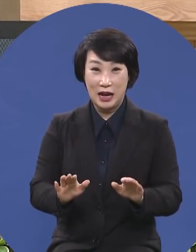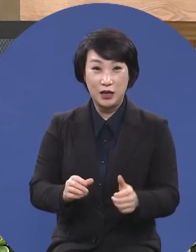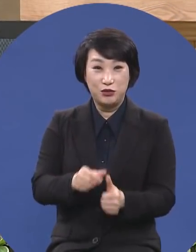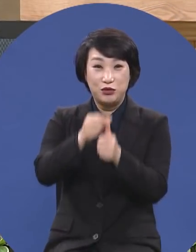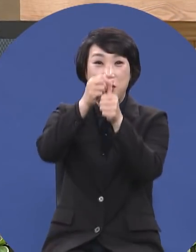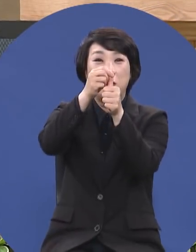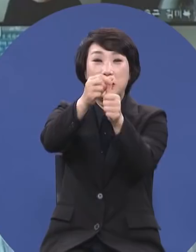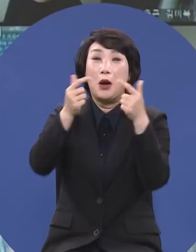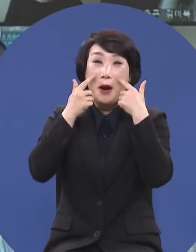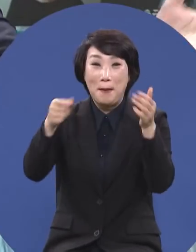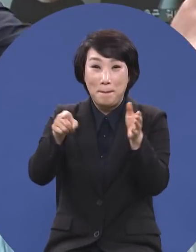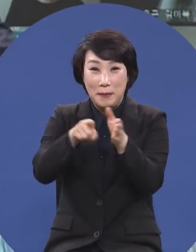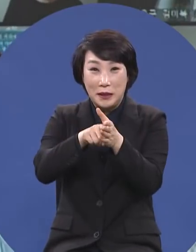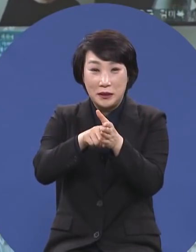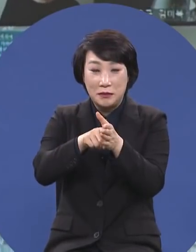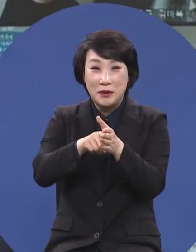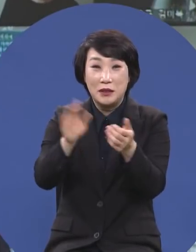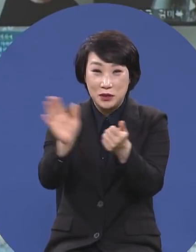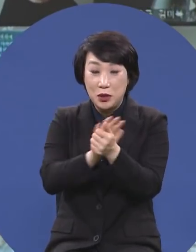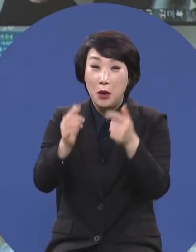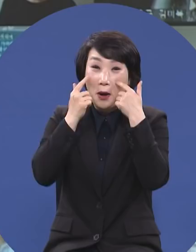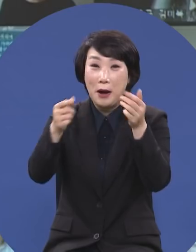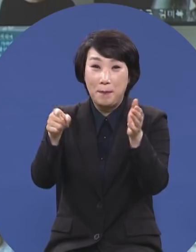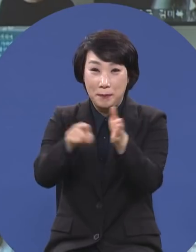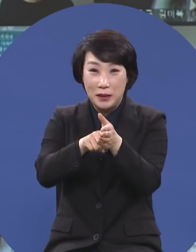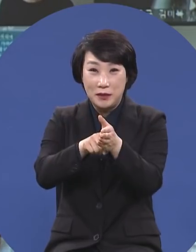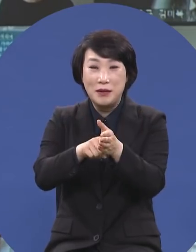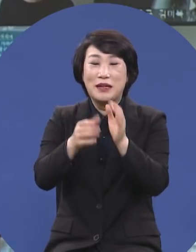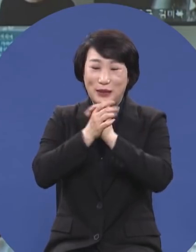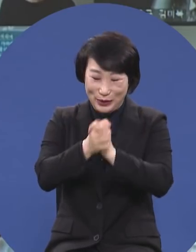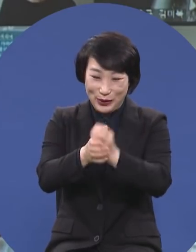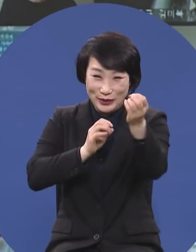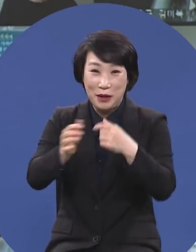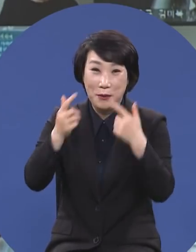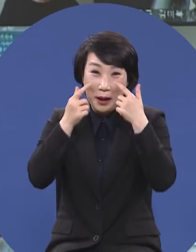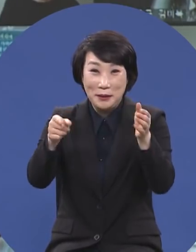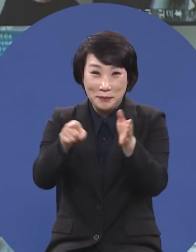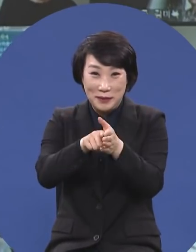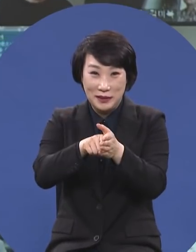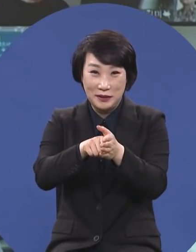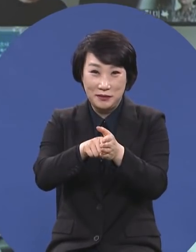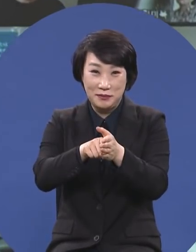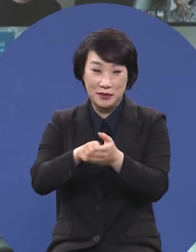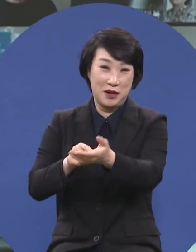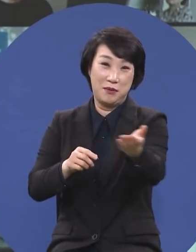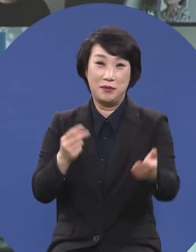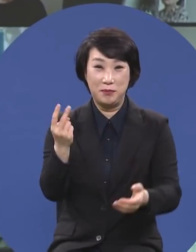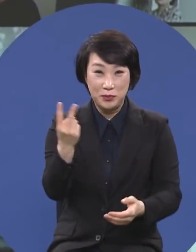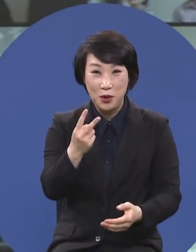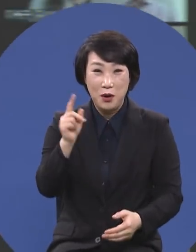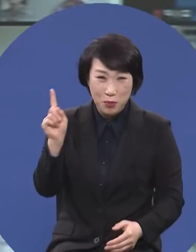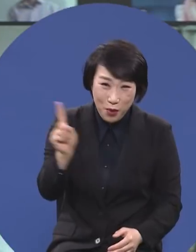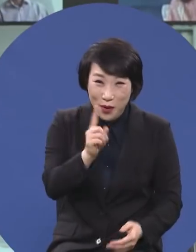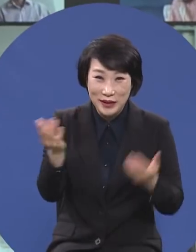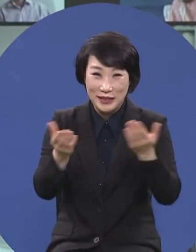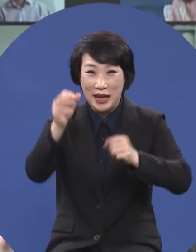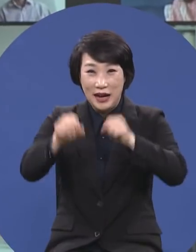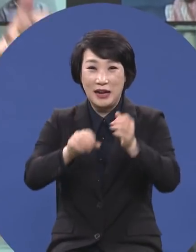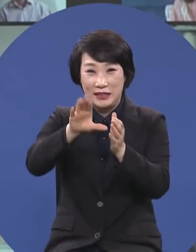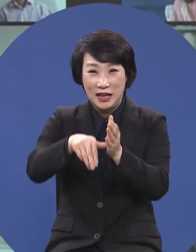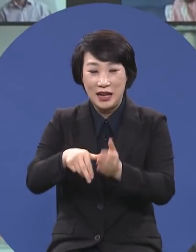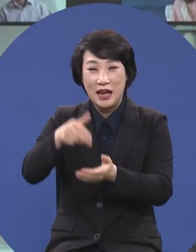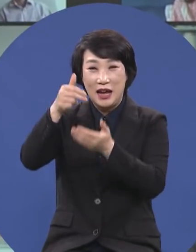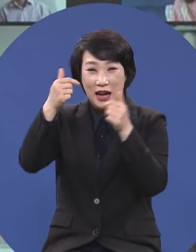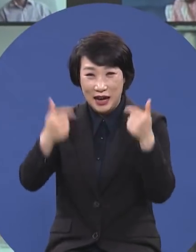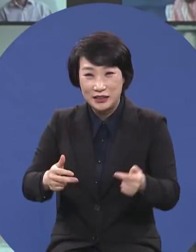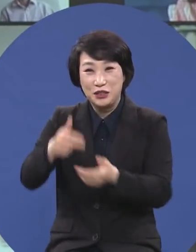구원의 확신, 치료의 확신, 기도 응답의 확신, 그리고 무엇을 행하든지 주님